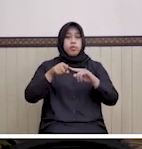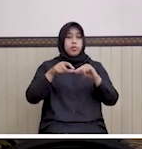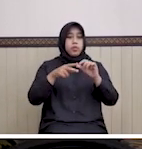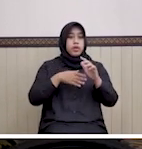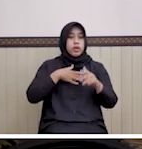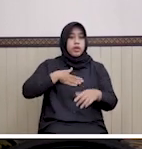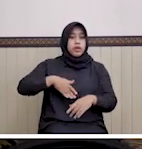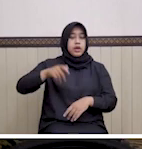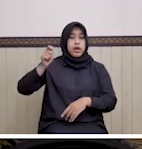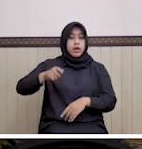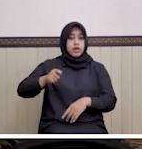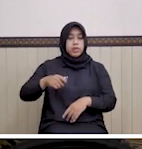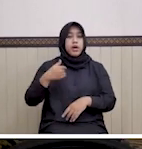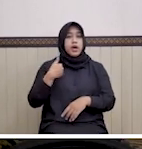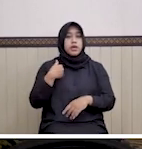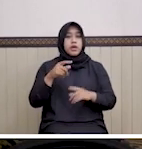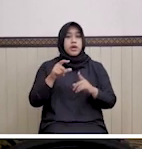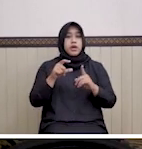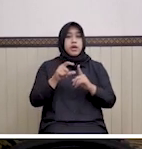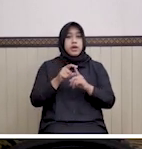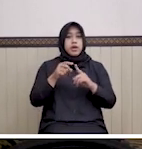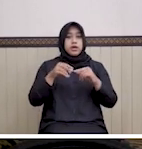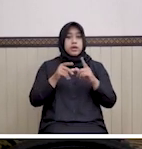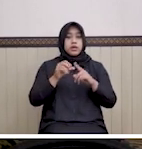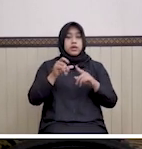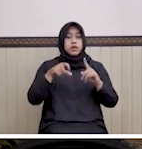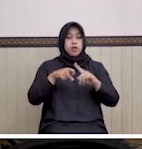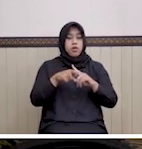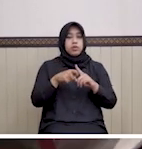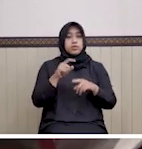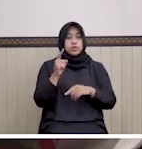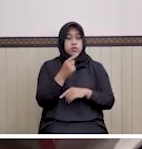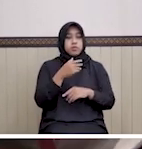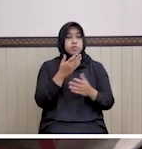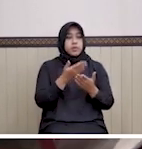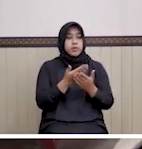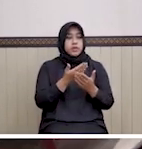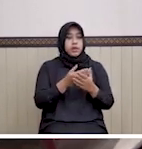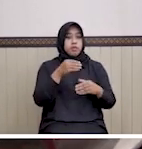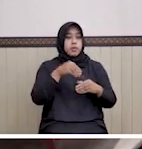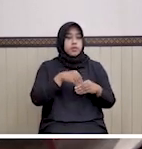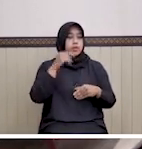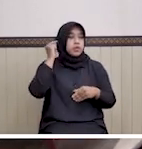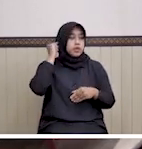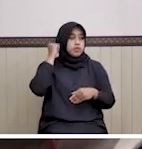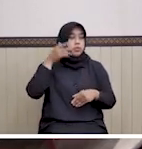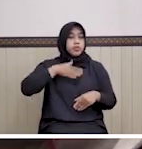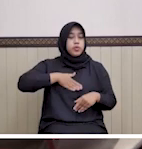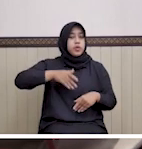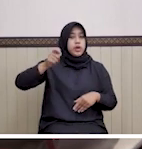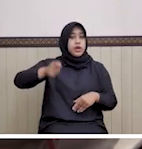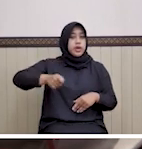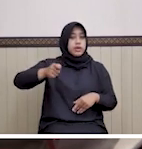deadlock satu saya harus cerita mungkin nanti kami mohon Masukan ke ibu Hakim jadi